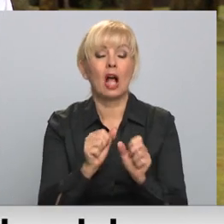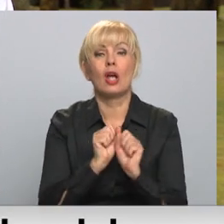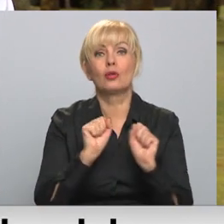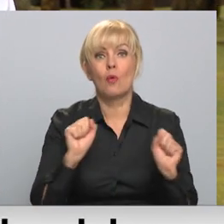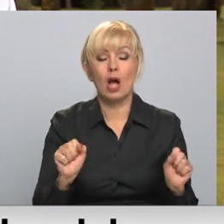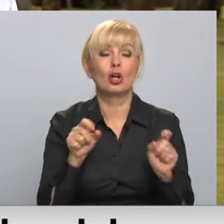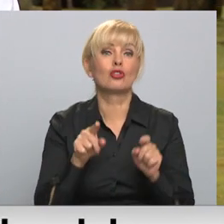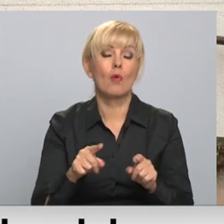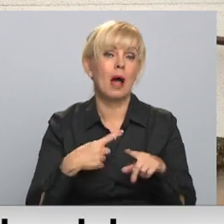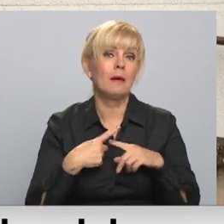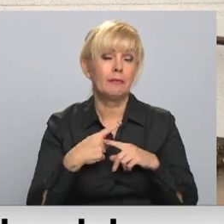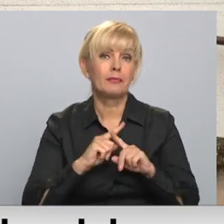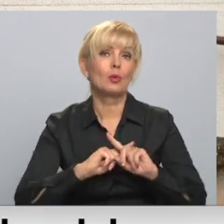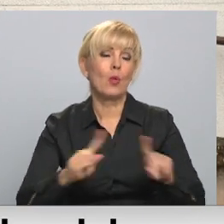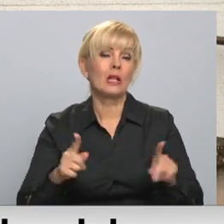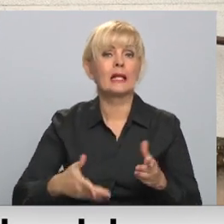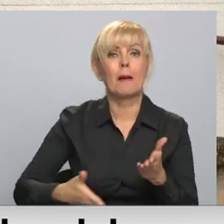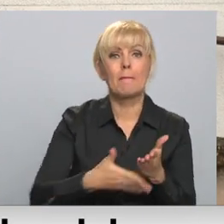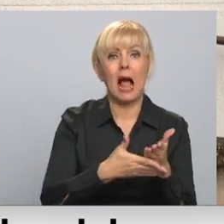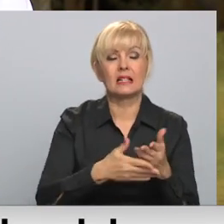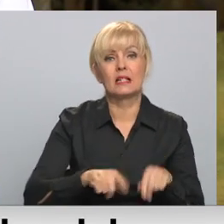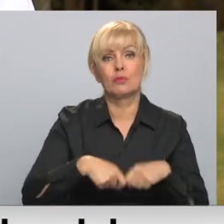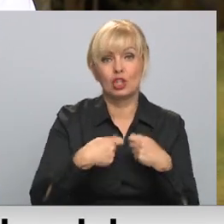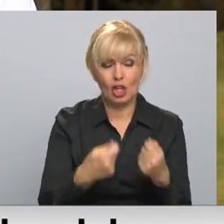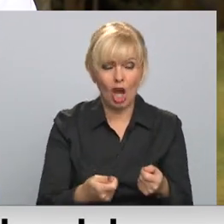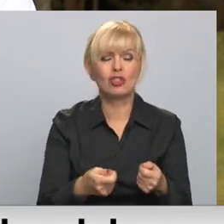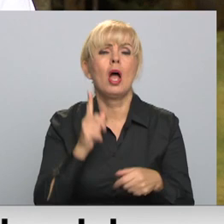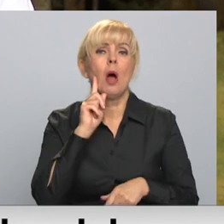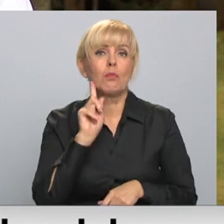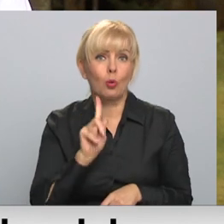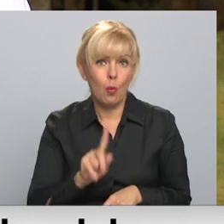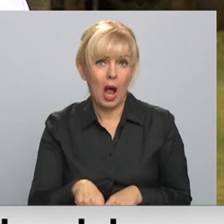nodrošināt arī šo neatliekamo medicīnas palīdzības sniegšanu. Protams,